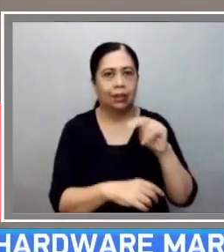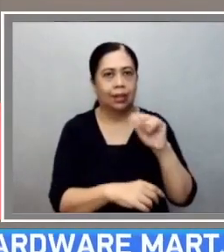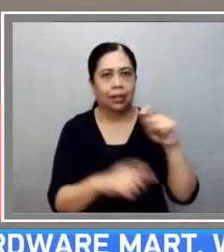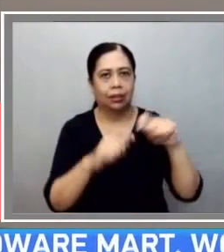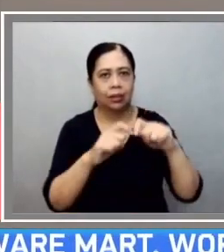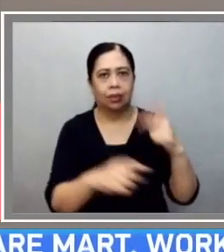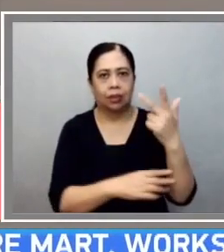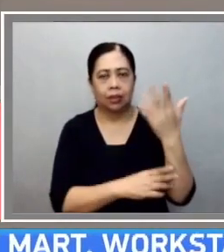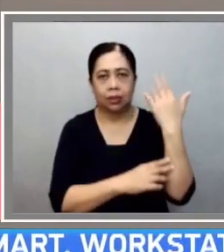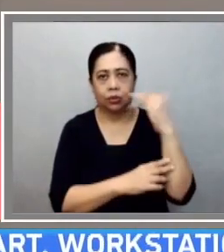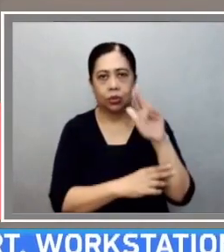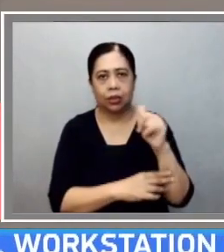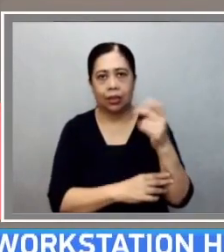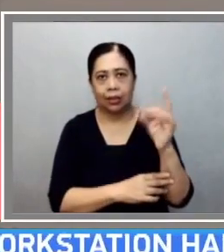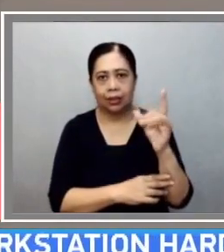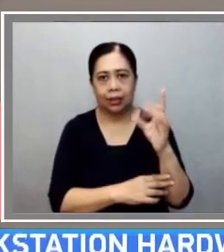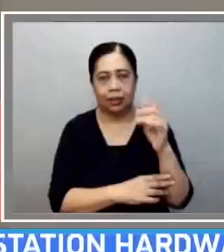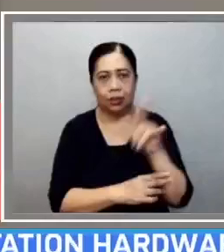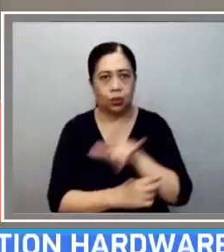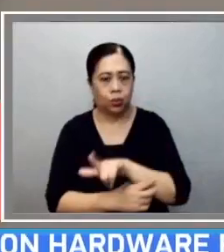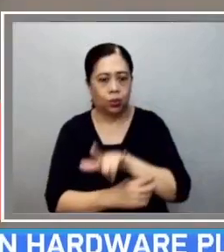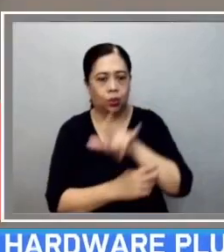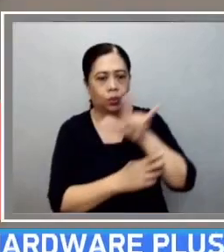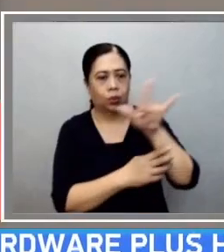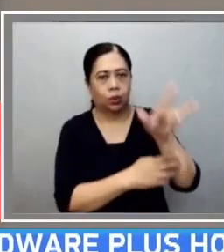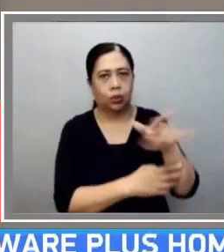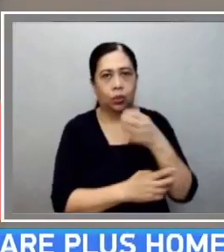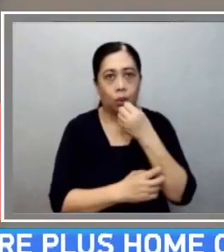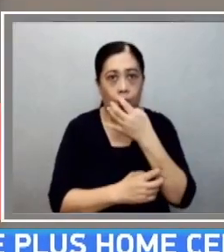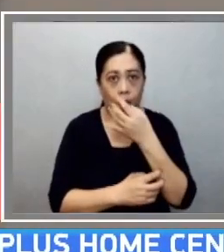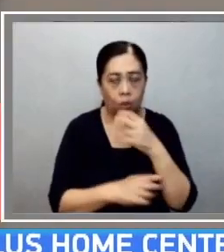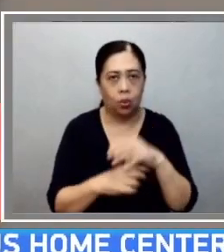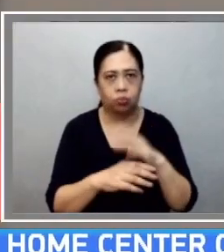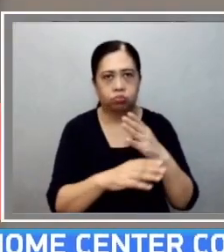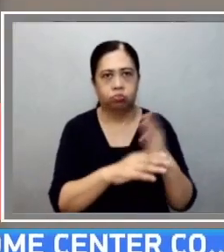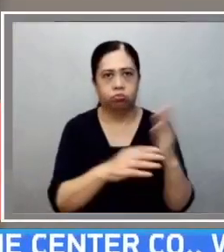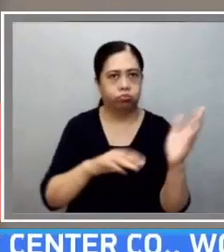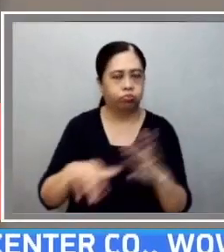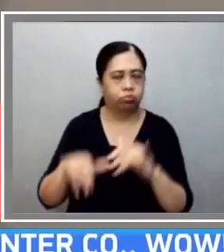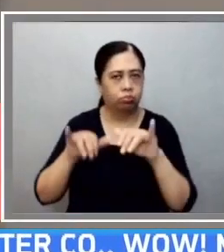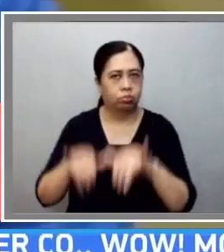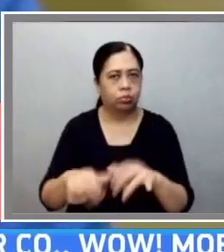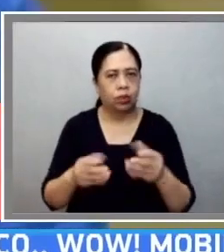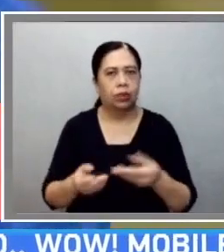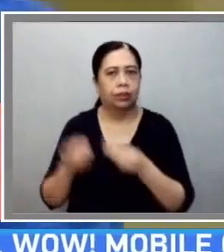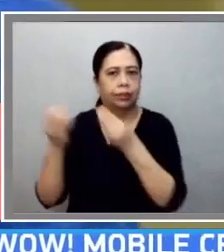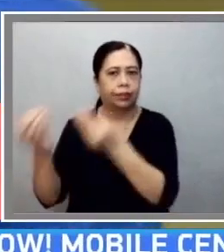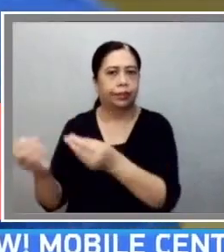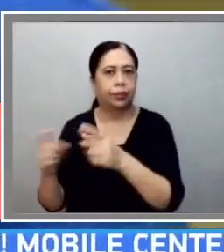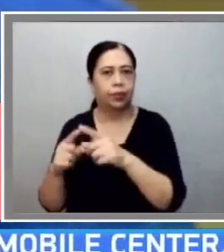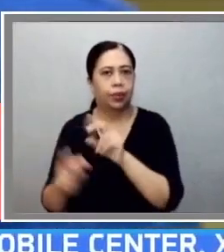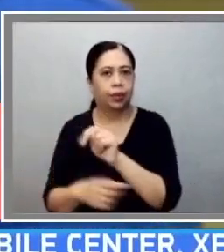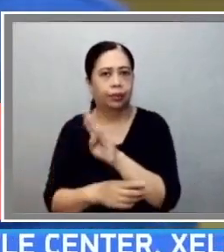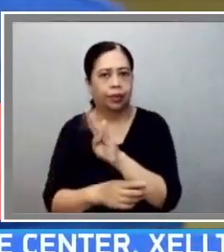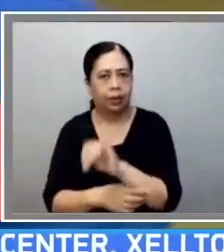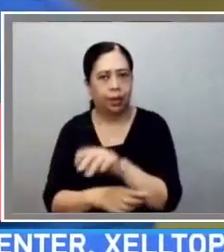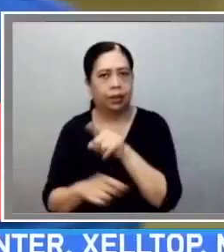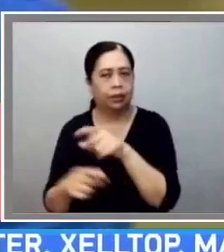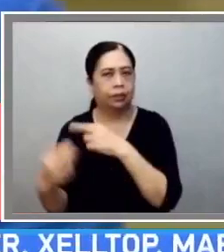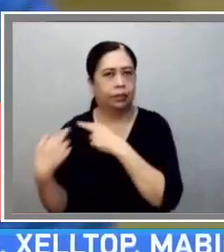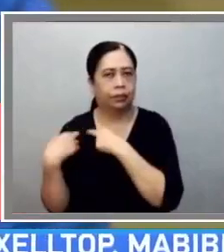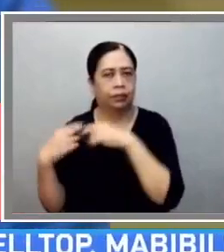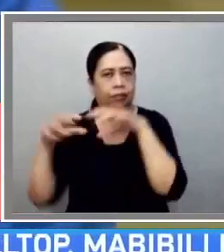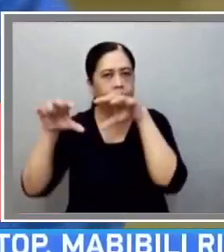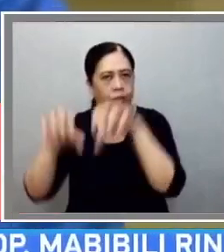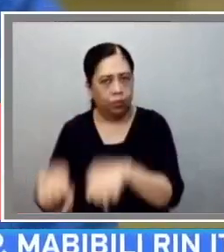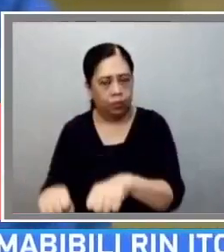18 habang pabiyahe siya papuntang Hong Kong. I-turn over daw nila si Sonza sa NBI na siyang umaresto sa kanya.